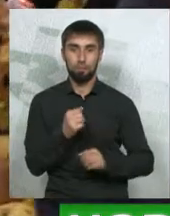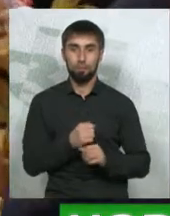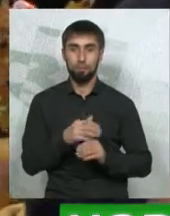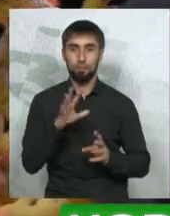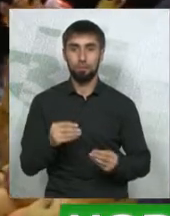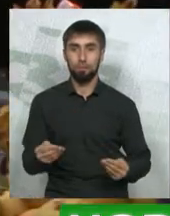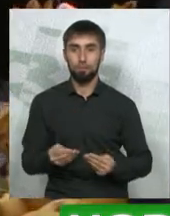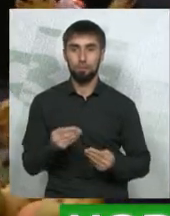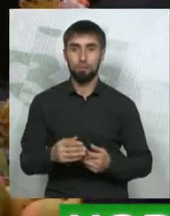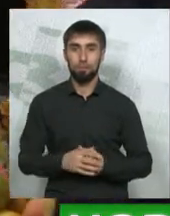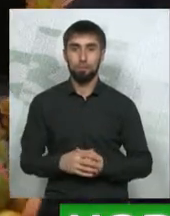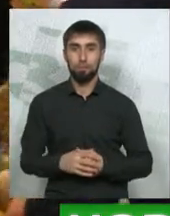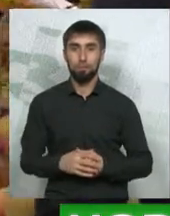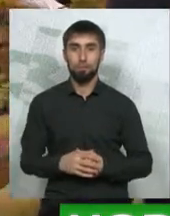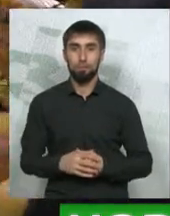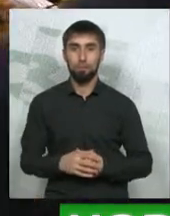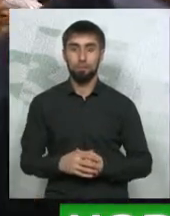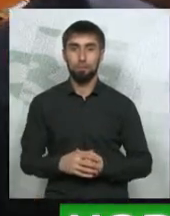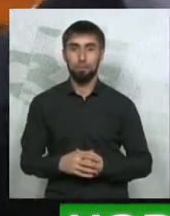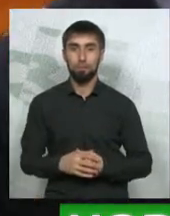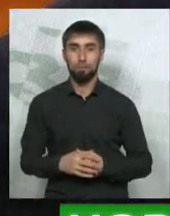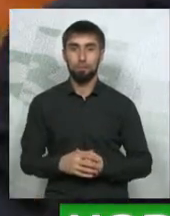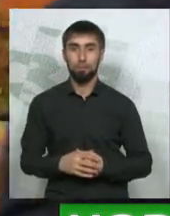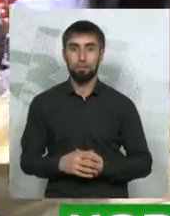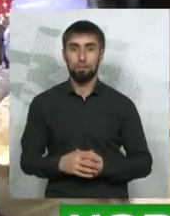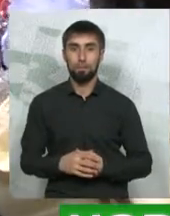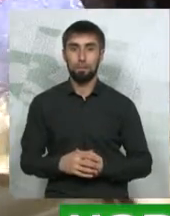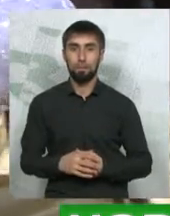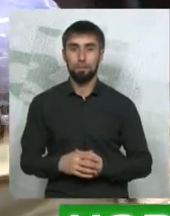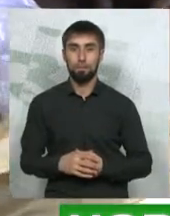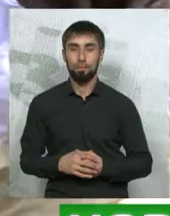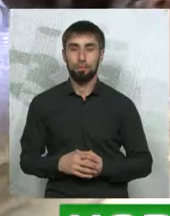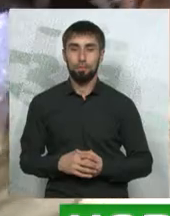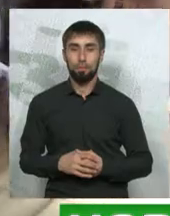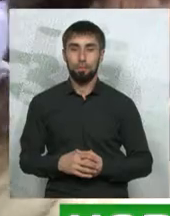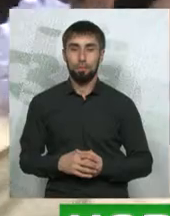что здесь, только тут. А кто приготовил все это?